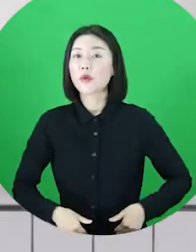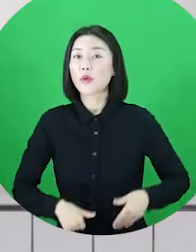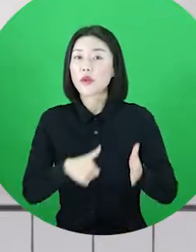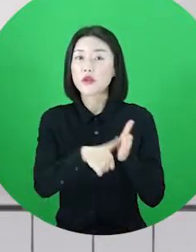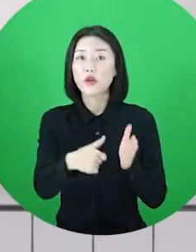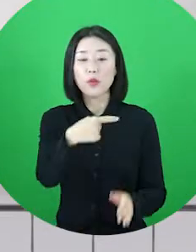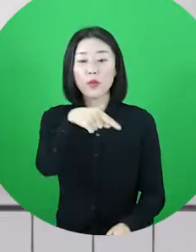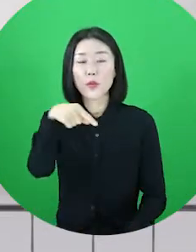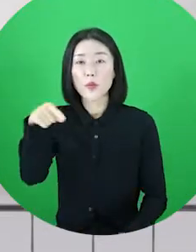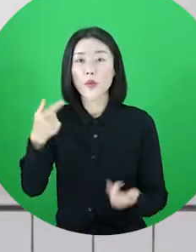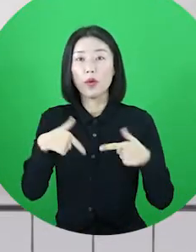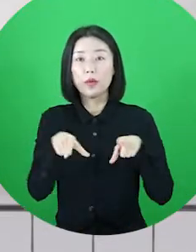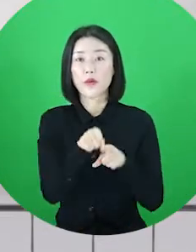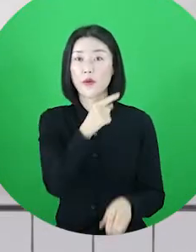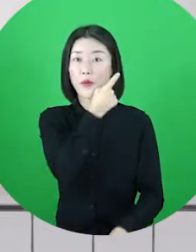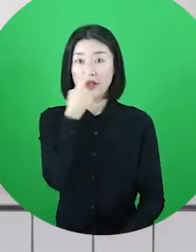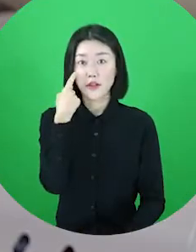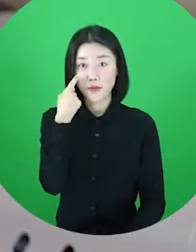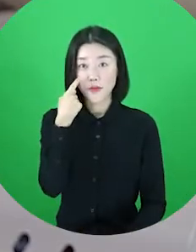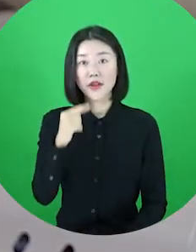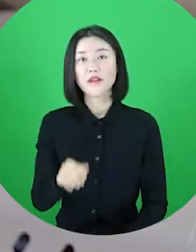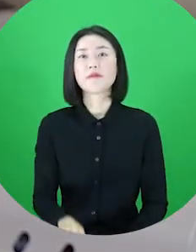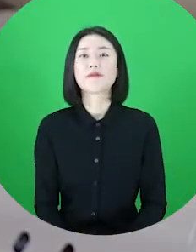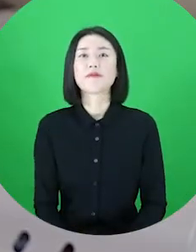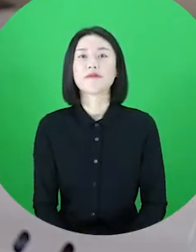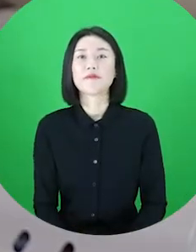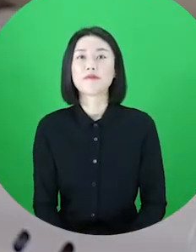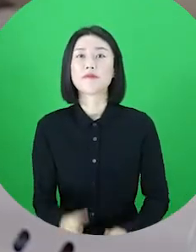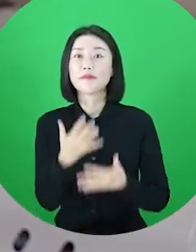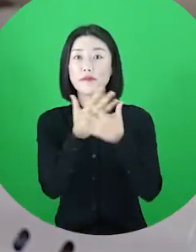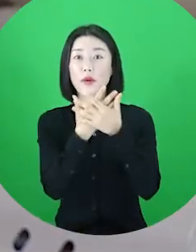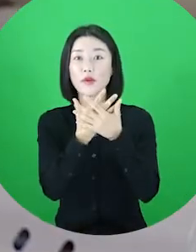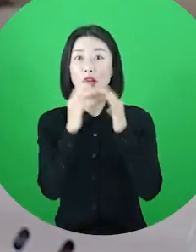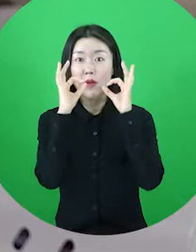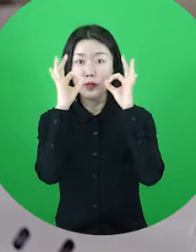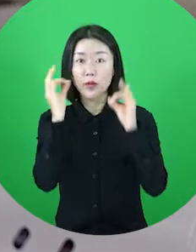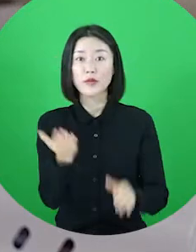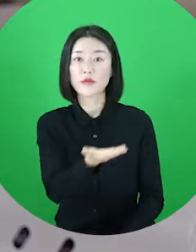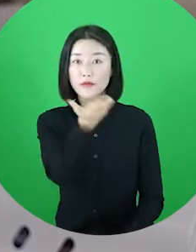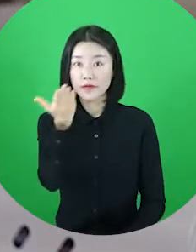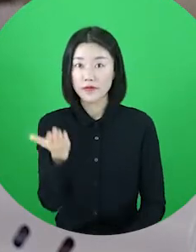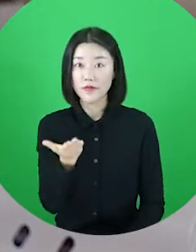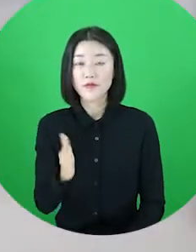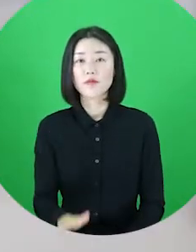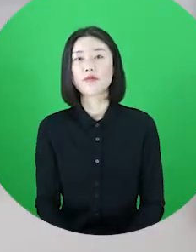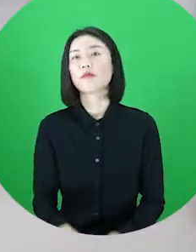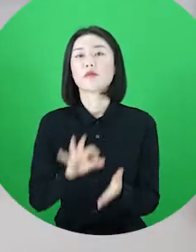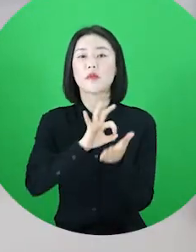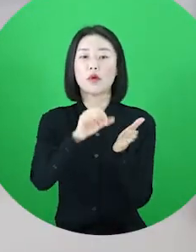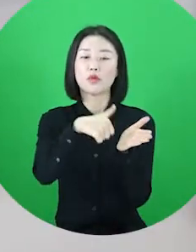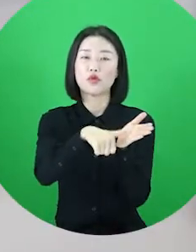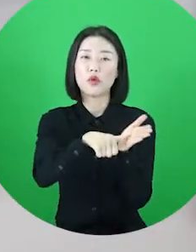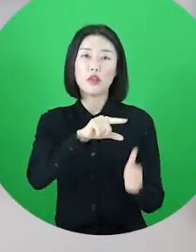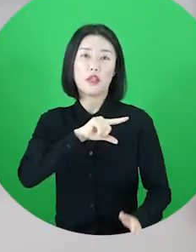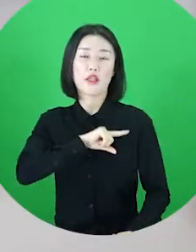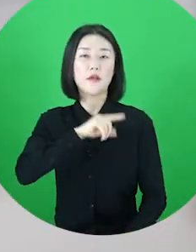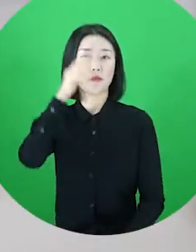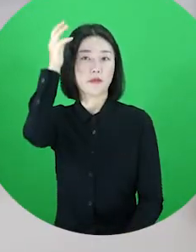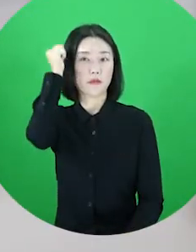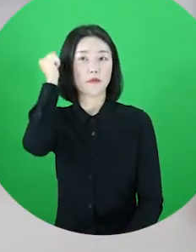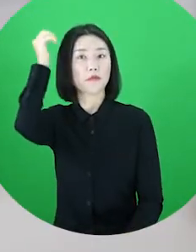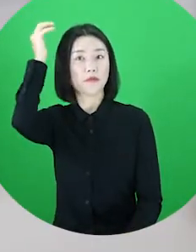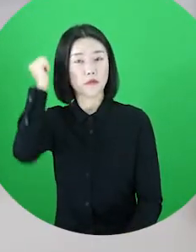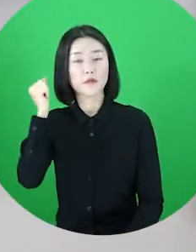재료들이 들어가는지 살펴볼까요? 영상을 보고 있는 친구들은 사용할 재료 명칭을 잘